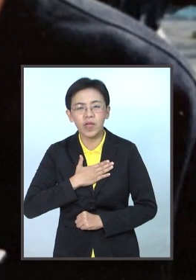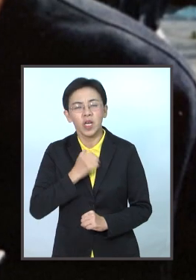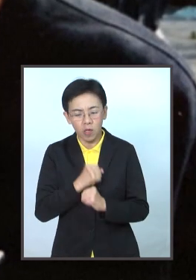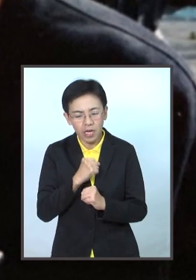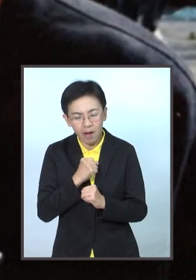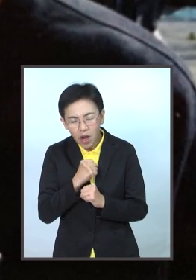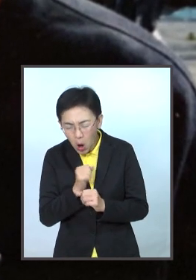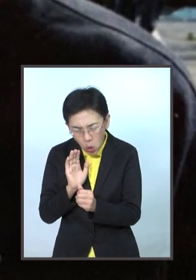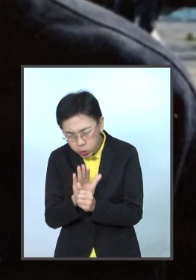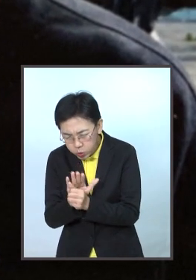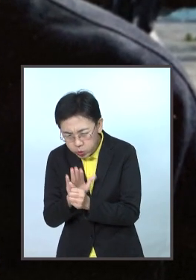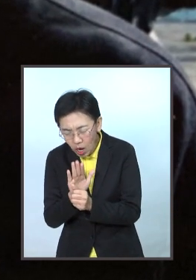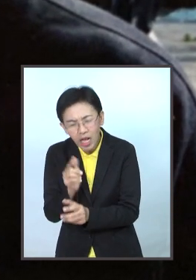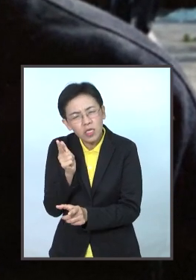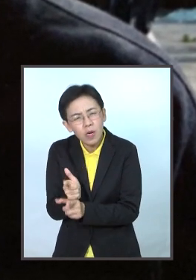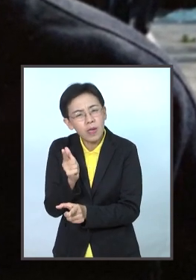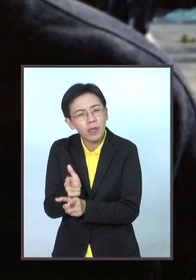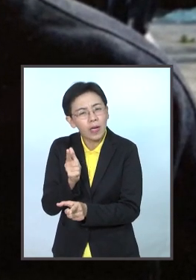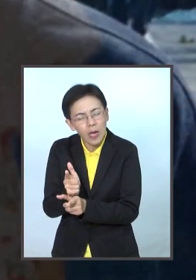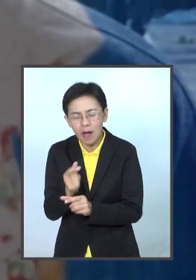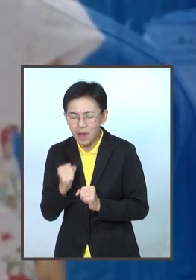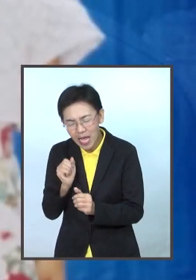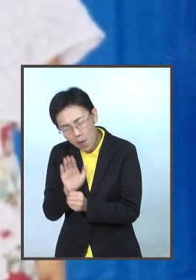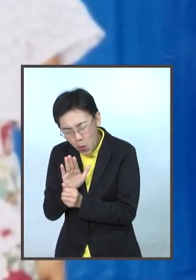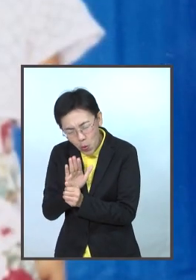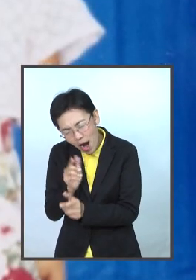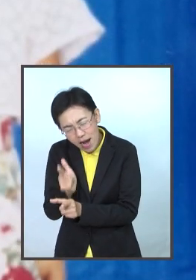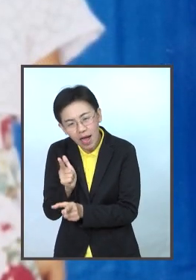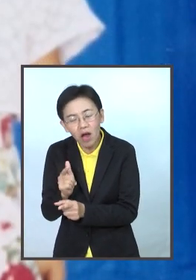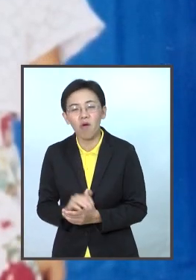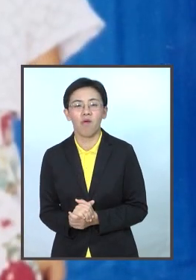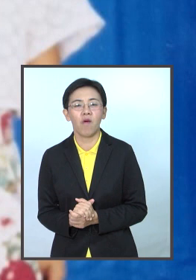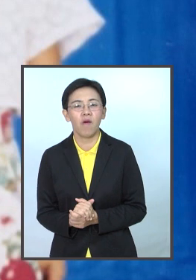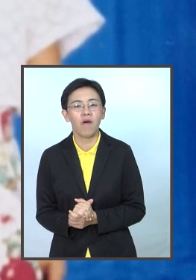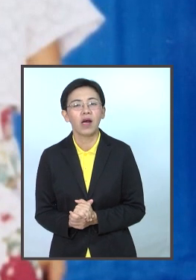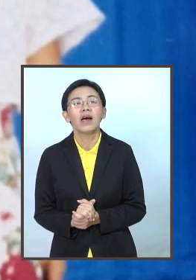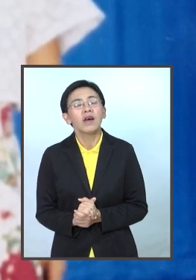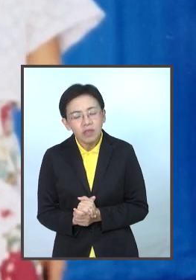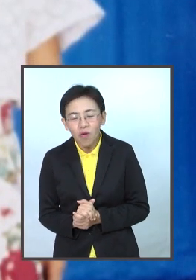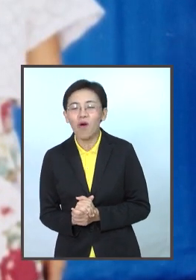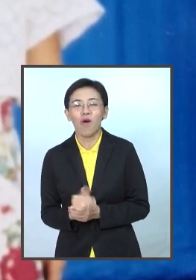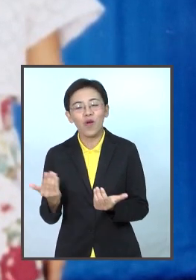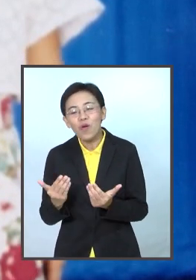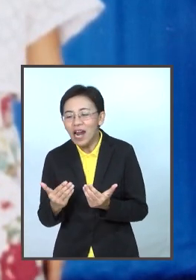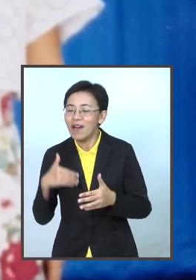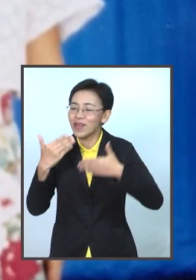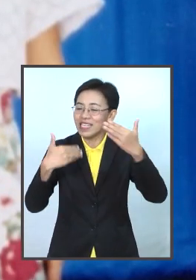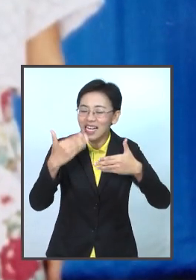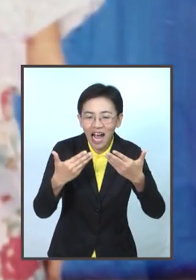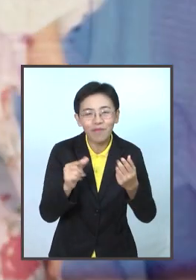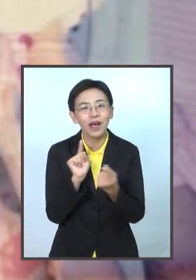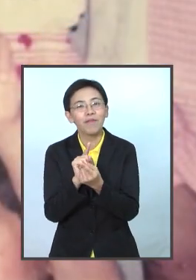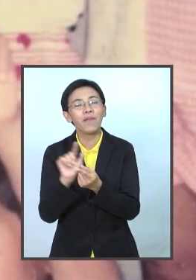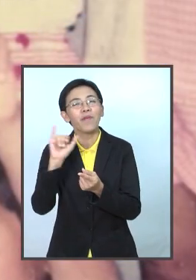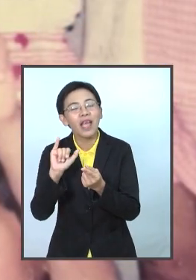ให้กับเขาเต็มที่ก็คือเลี้ยงดูเขาอย่างเต็มที่อย่างเช่นว่าตอนเด็กๆก็พาเขาออกไปร่วมกิจกรรมไปพบญาติ